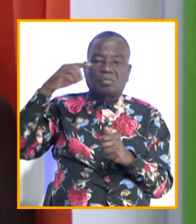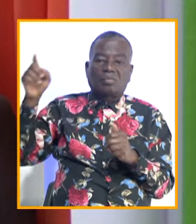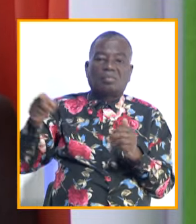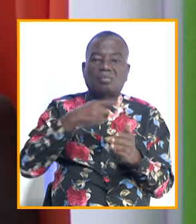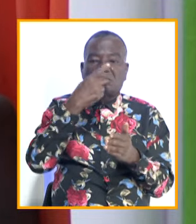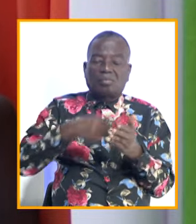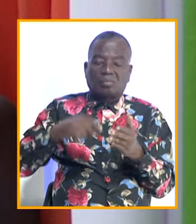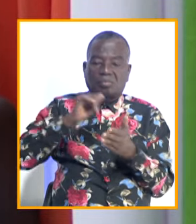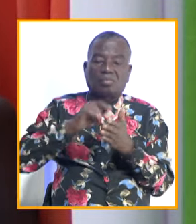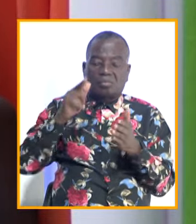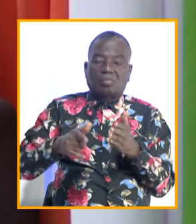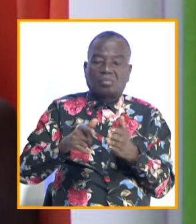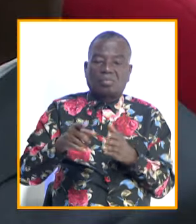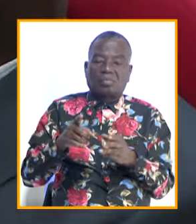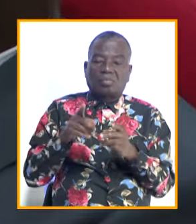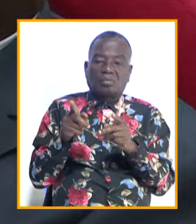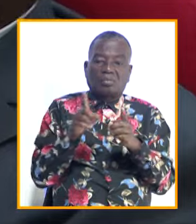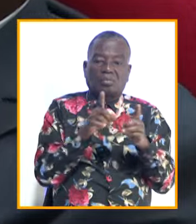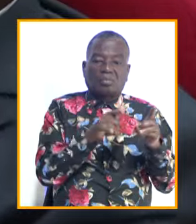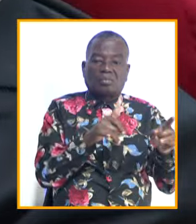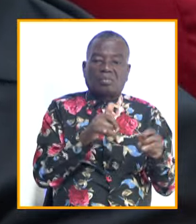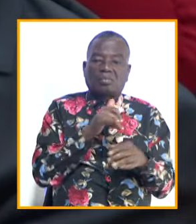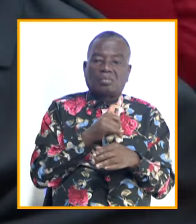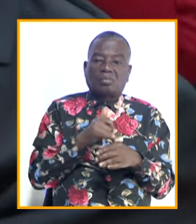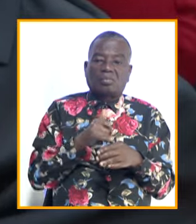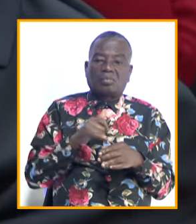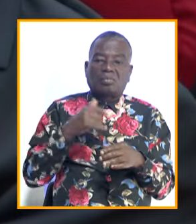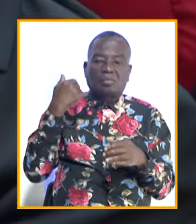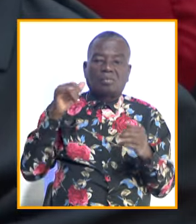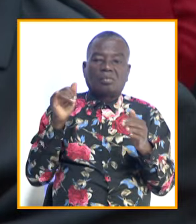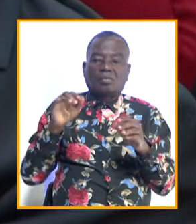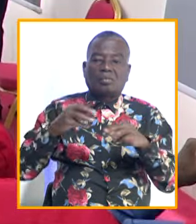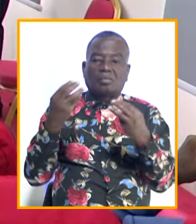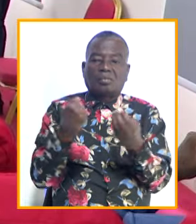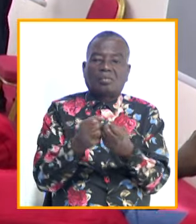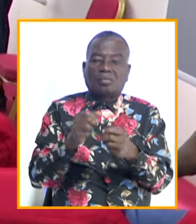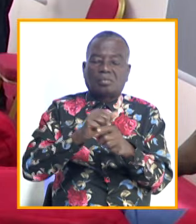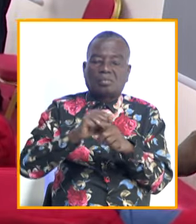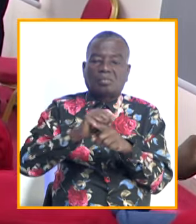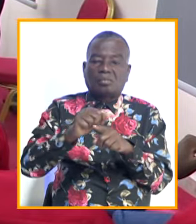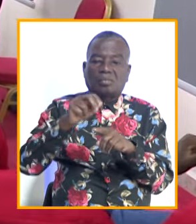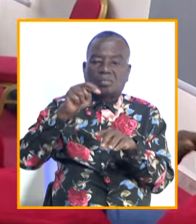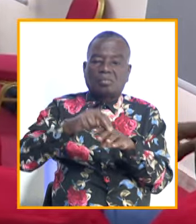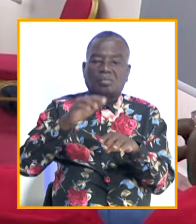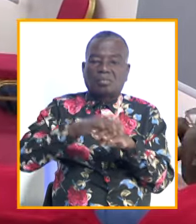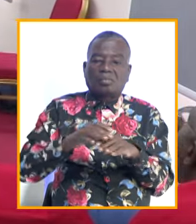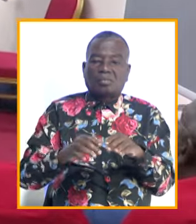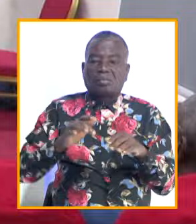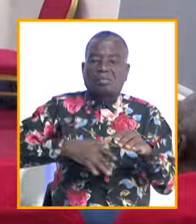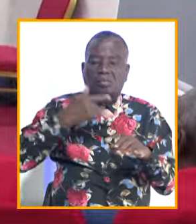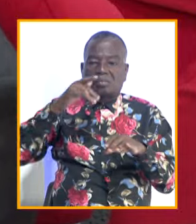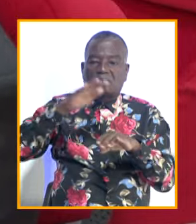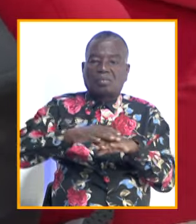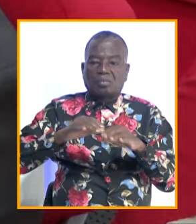cette insuffisance, des mesures urgentes s'imposent. D'où cet atelier de formation et de sensibilisation sur les assurances